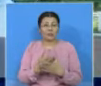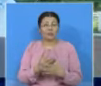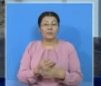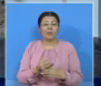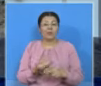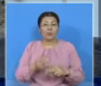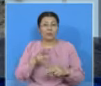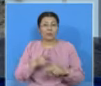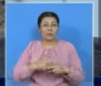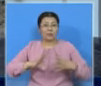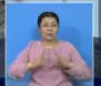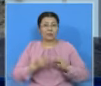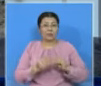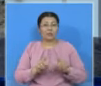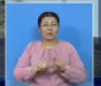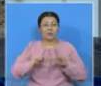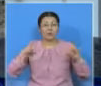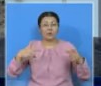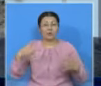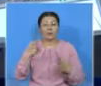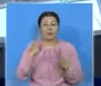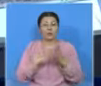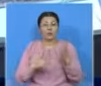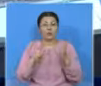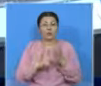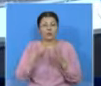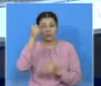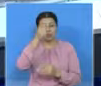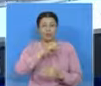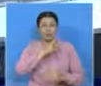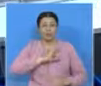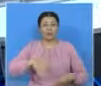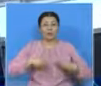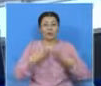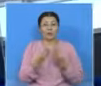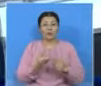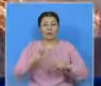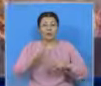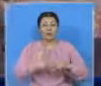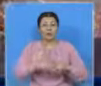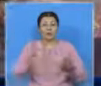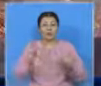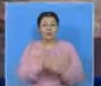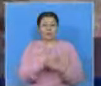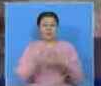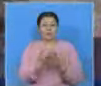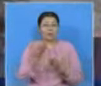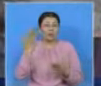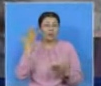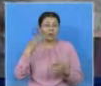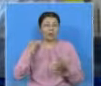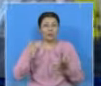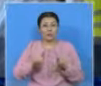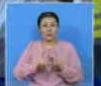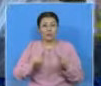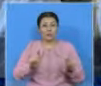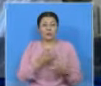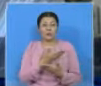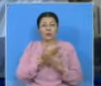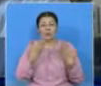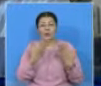жоғын айтады. Жалпы еңселі білім ордасы 1980 жылы пайдалануға берілген. Мұндай ауқымды жөндеу жұмысы бұрын соңды болмаған.